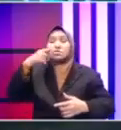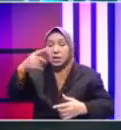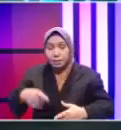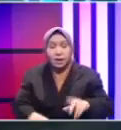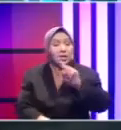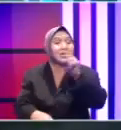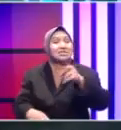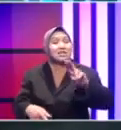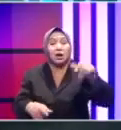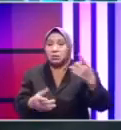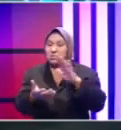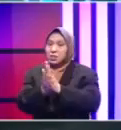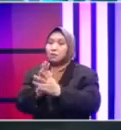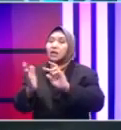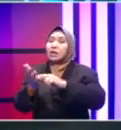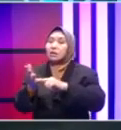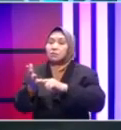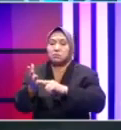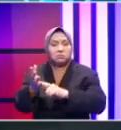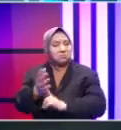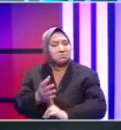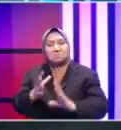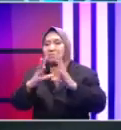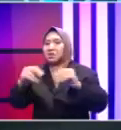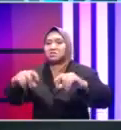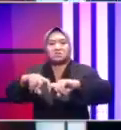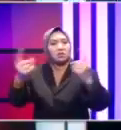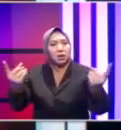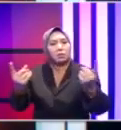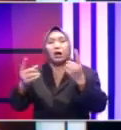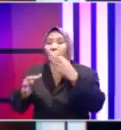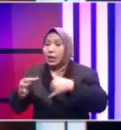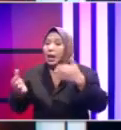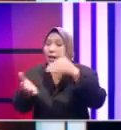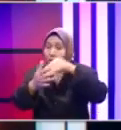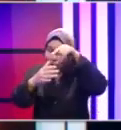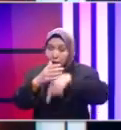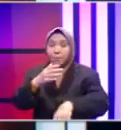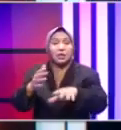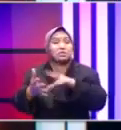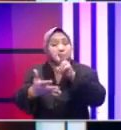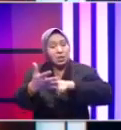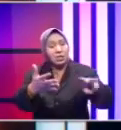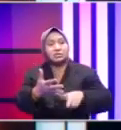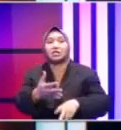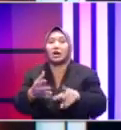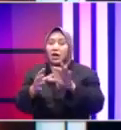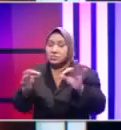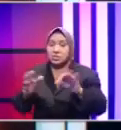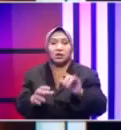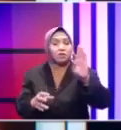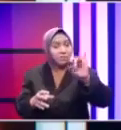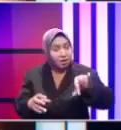terjatuhlah hukum jihad Nah kalau tonton atau dengan lebih lanjut menepuk-nepuk mau ketemu ngaji kitab fiqh Hazeline